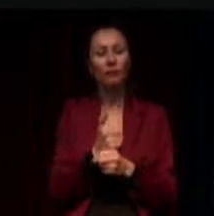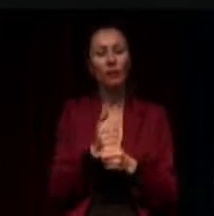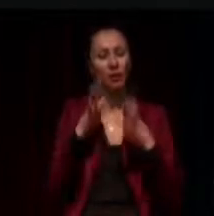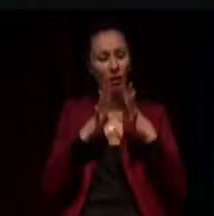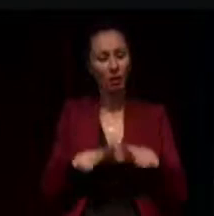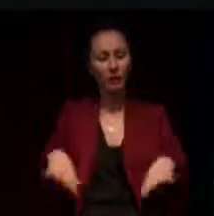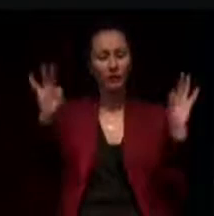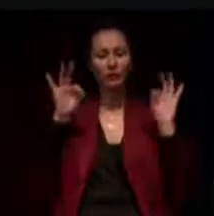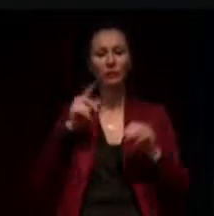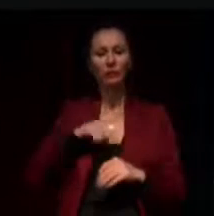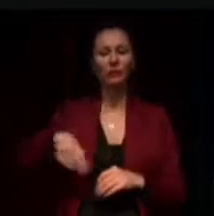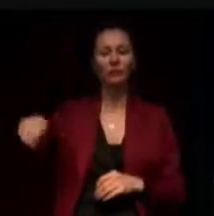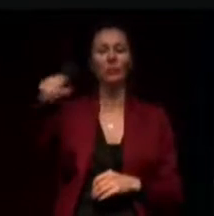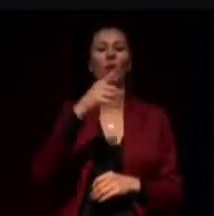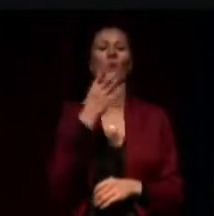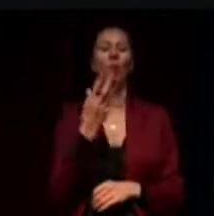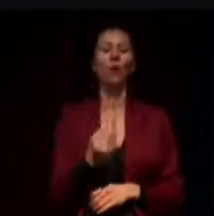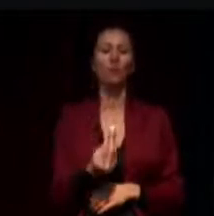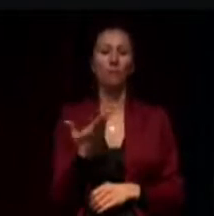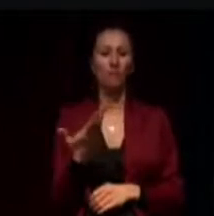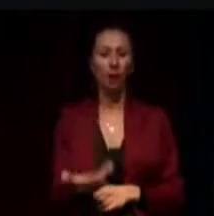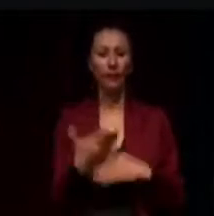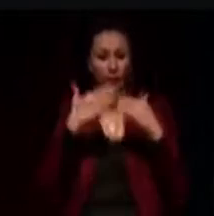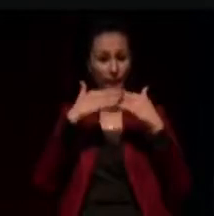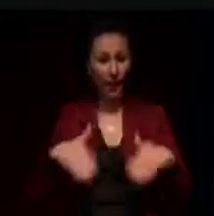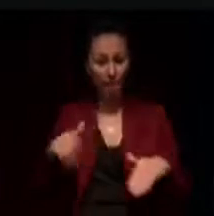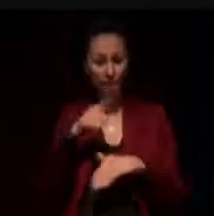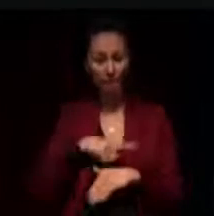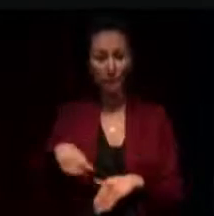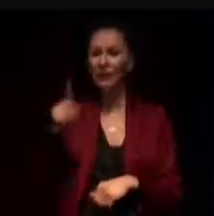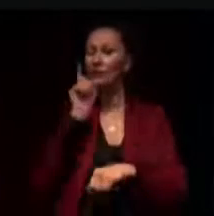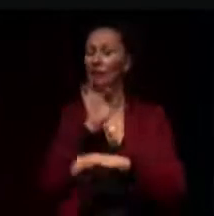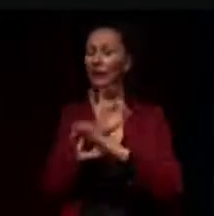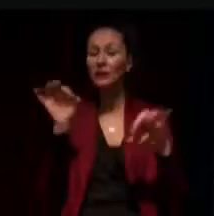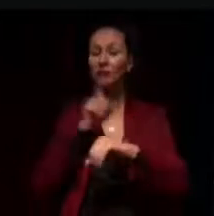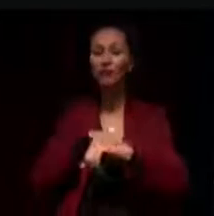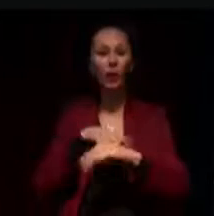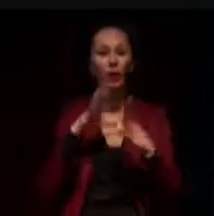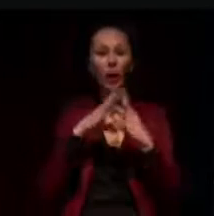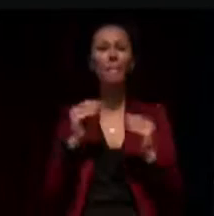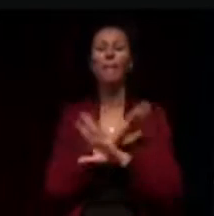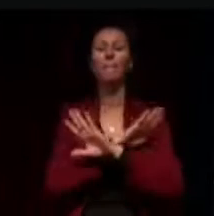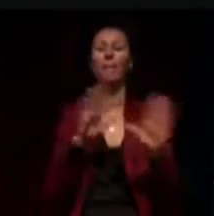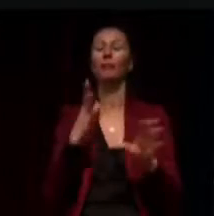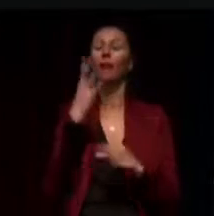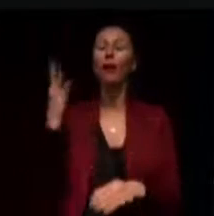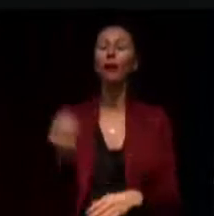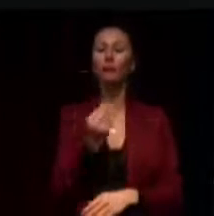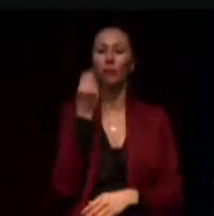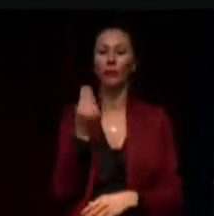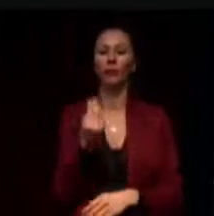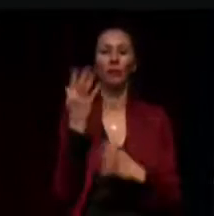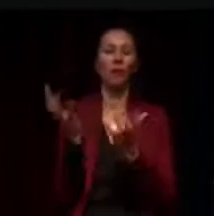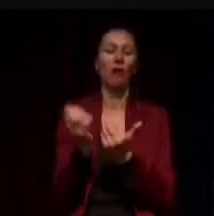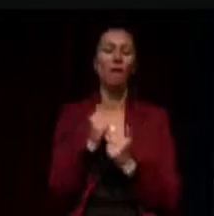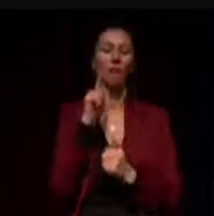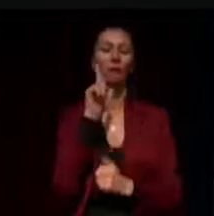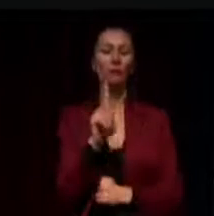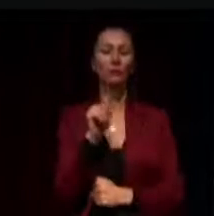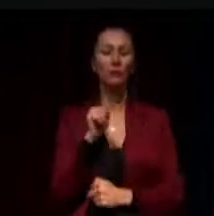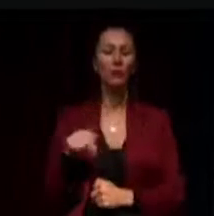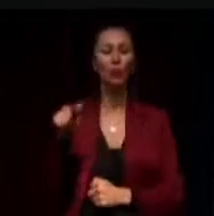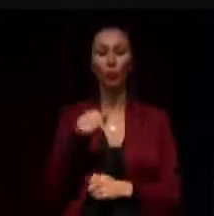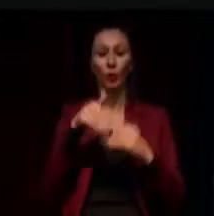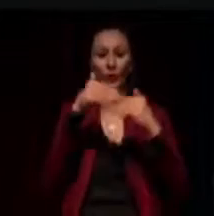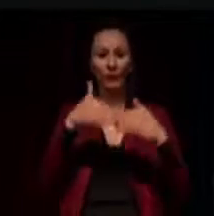düşen hazırlıklı olmak ve tedbirlerimizi hiç vakit kaybetmeden en ileri şekilde almaktır.